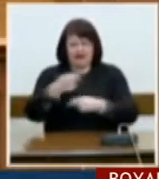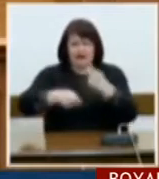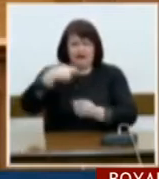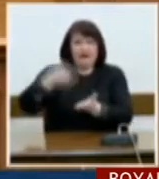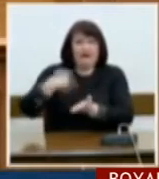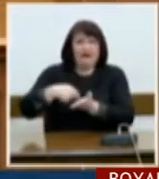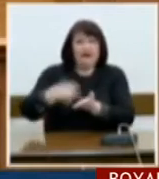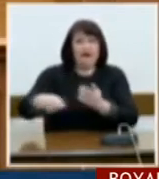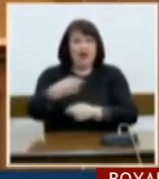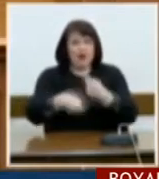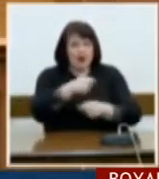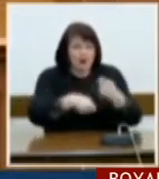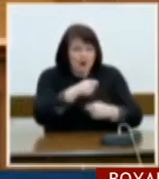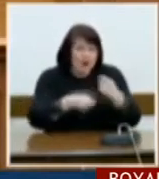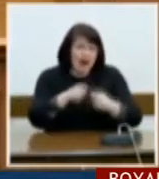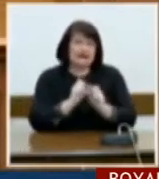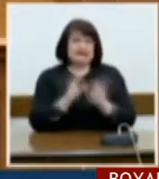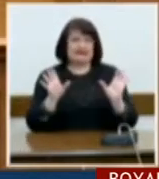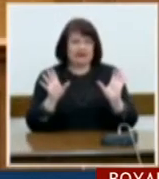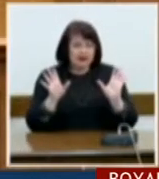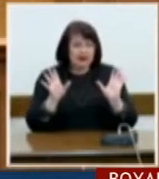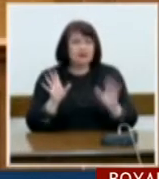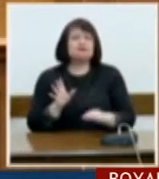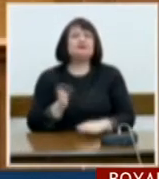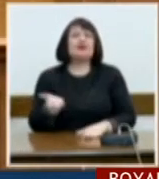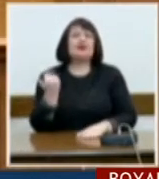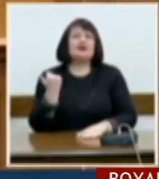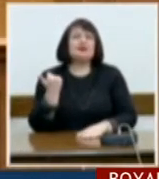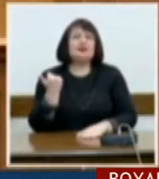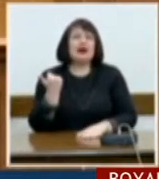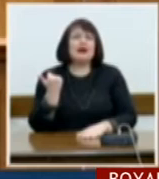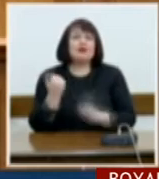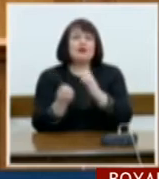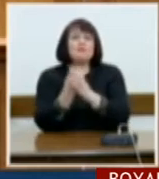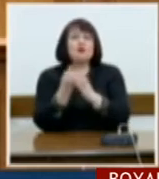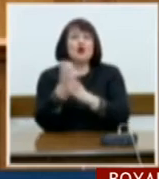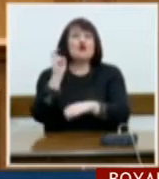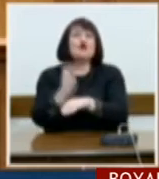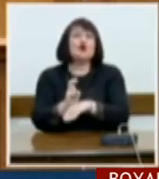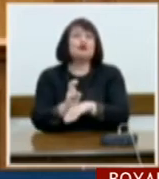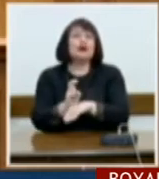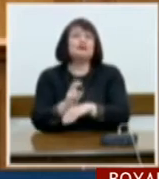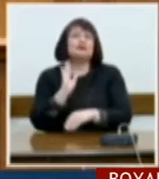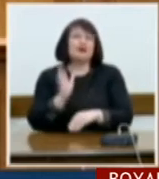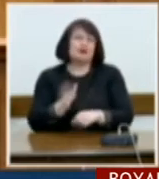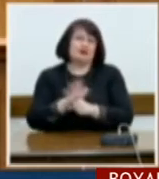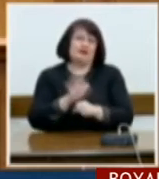κατανάλωσης, χωρίς να υπάρχουν διαθέσιμα προϊόντα για να μπορούν να την